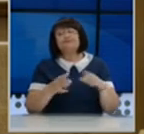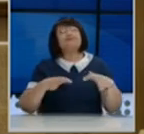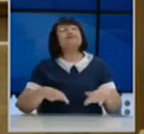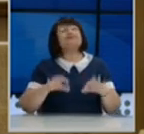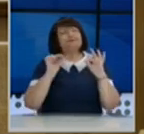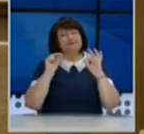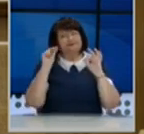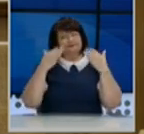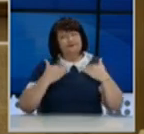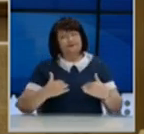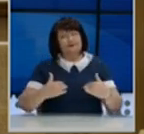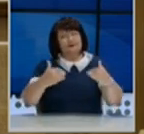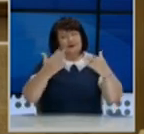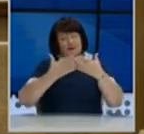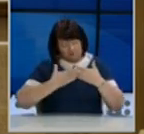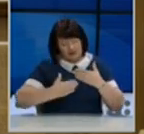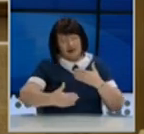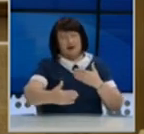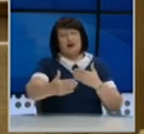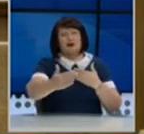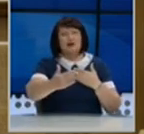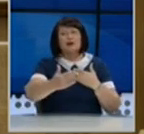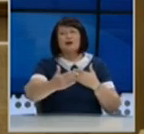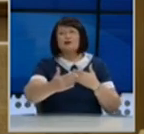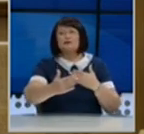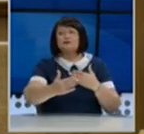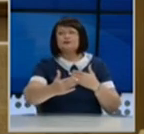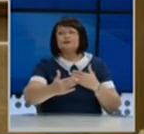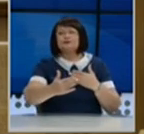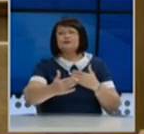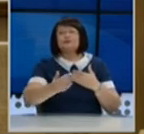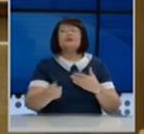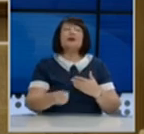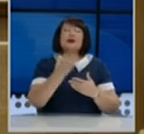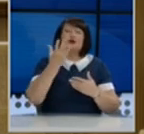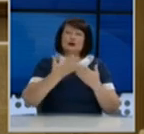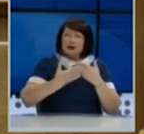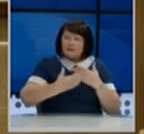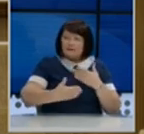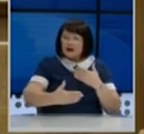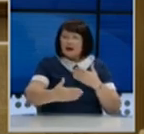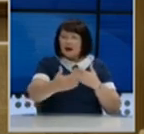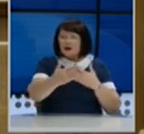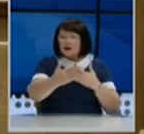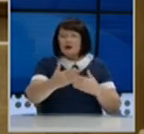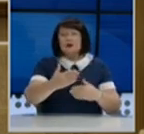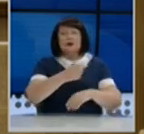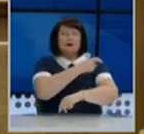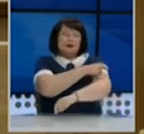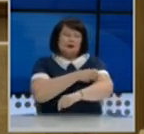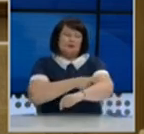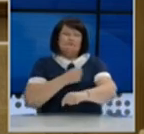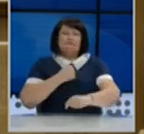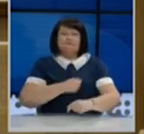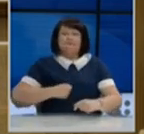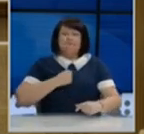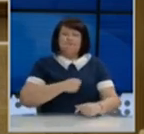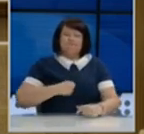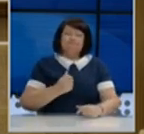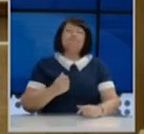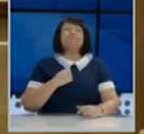ξεκινάμε αυτήν την νέα περίοδο με πένθος, με